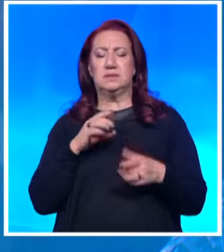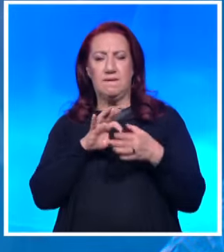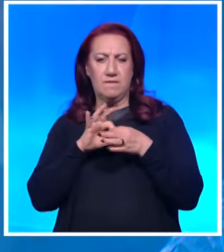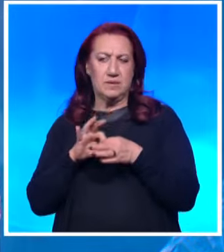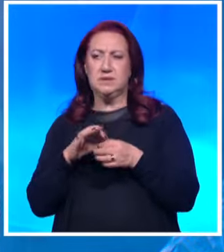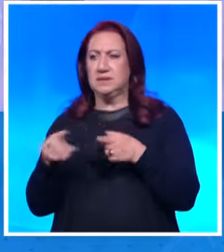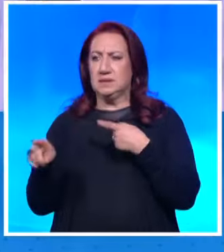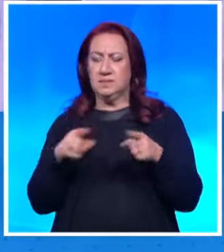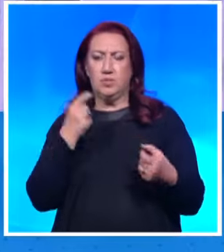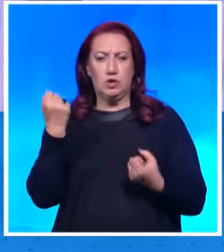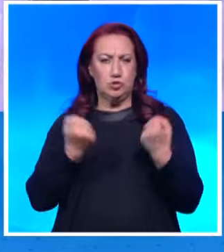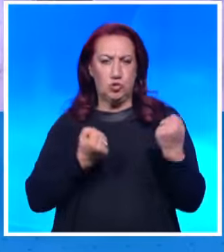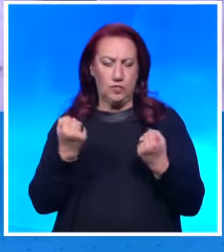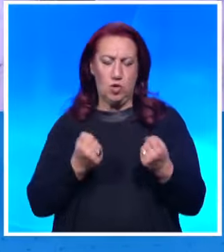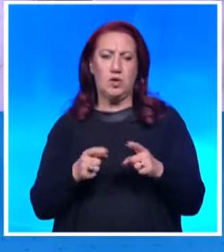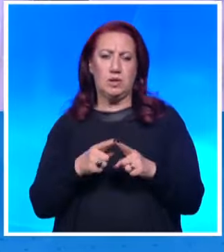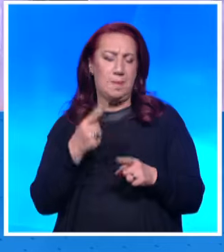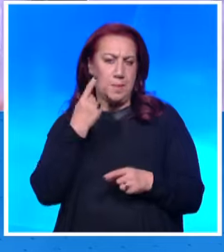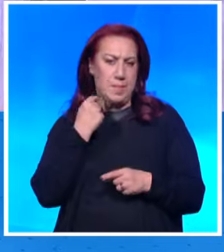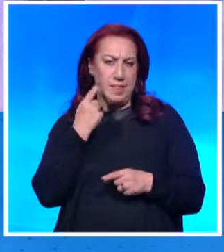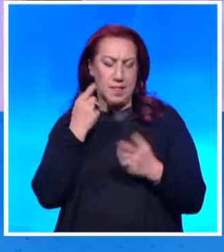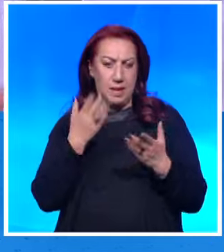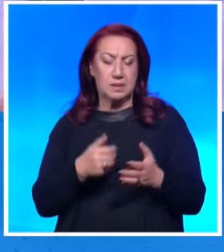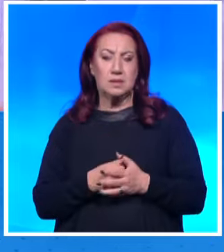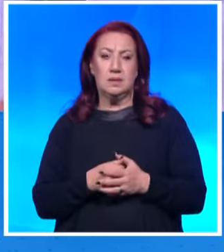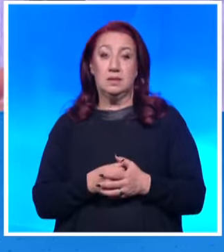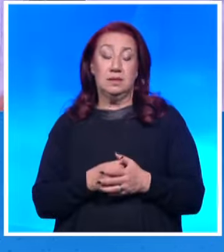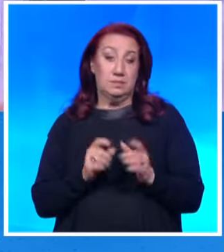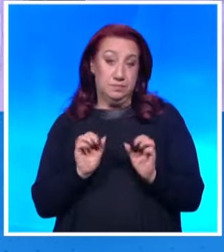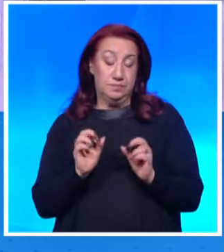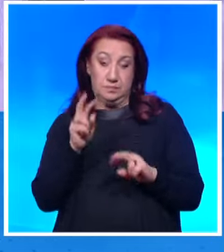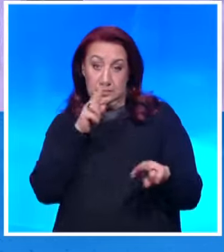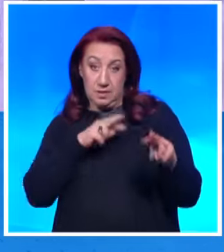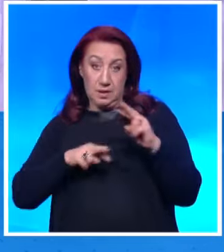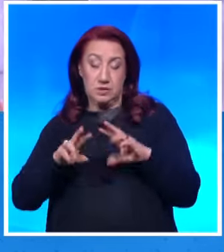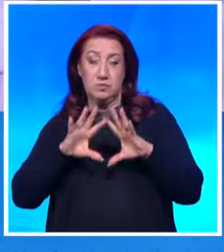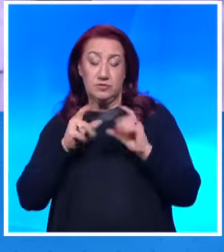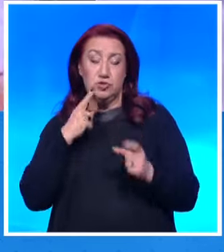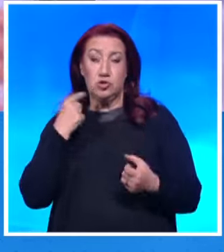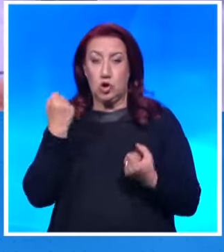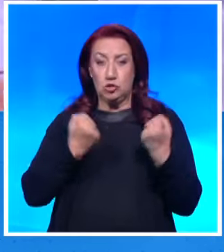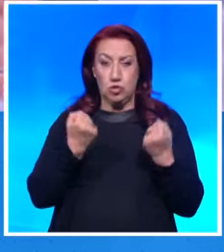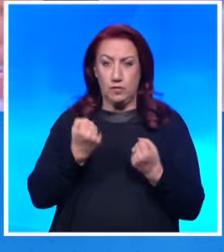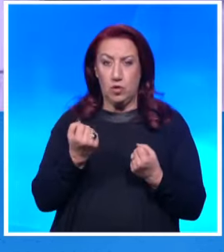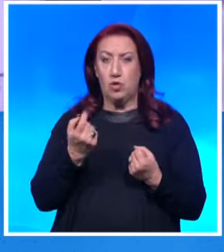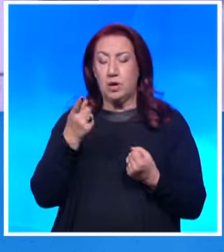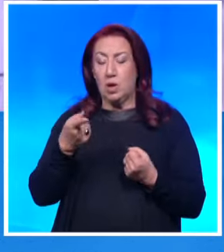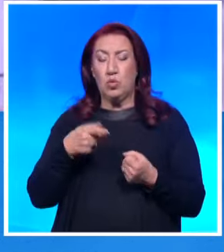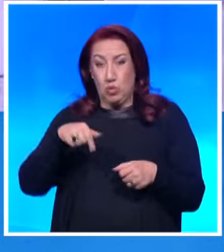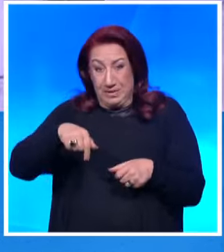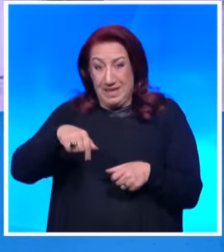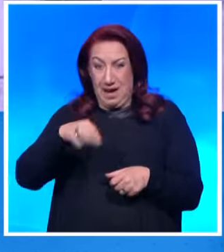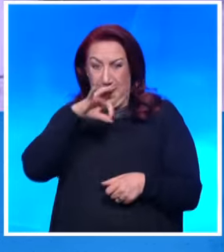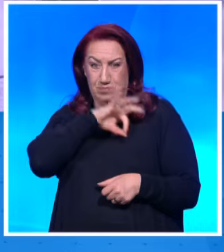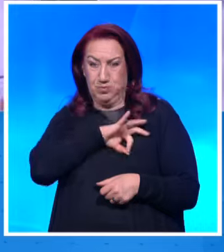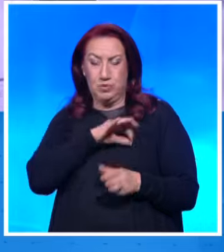са най-вече към новите водачи. Но за да сме максимално обективни, ние разглеждаме всички водачи, които придобиват дори и нова категория.